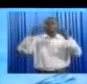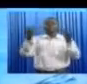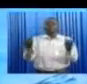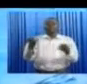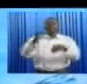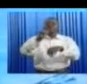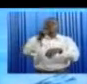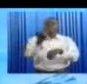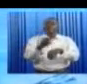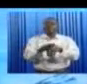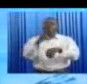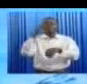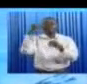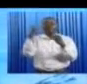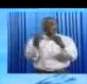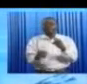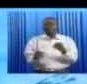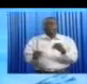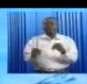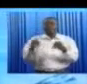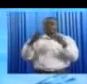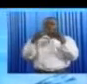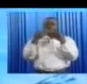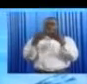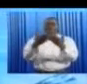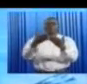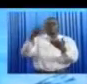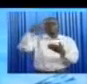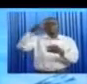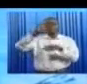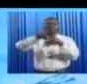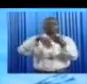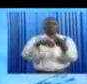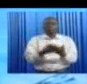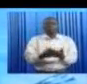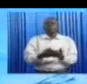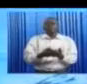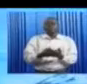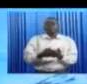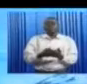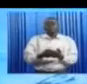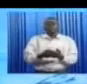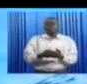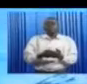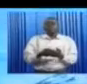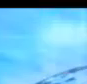à toutes et à tous de l'avoir suivi. Excellent après-midi en compagnie de la RTB.